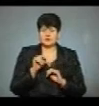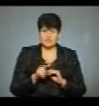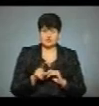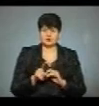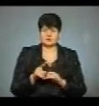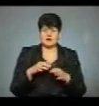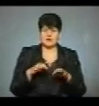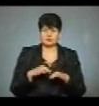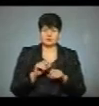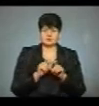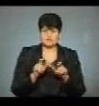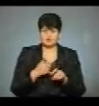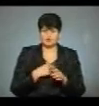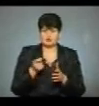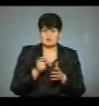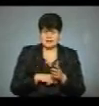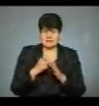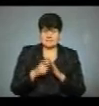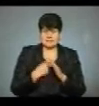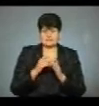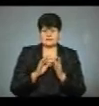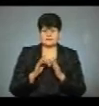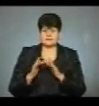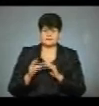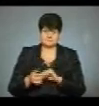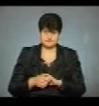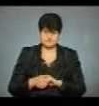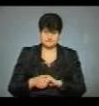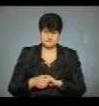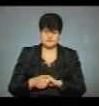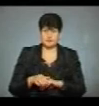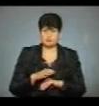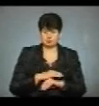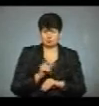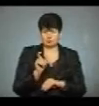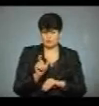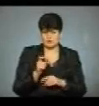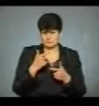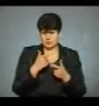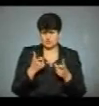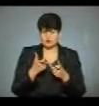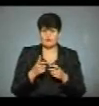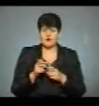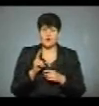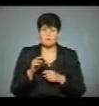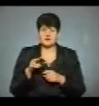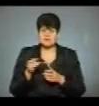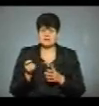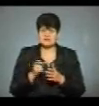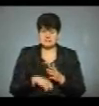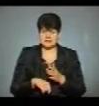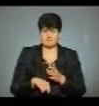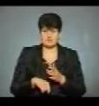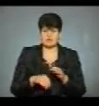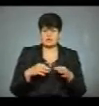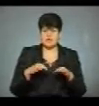автостанцію хочуть закрити, дізналася із соціальних мереж. Було коротке повідомлення, що в Копичанцях закривається автостанція, на превеликий